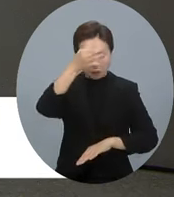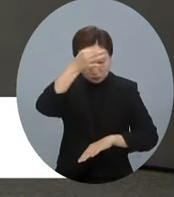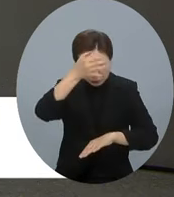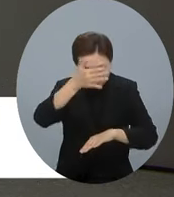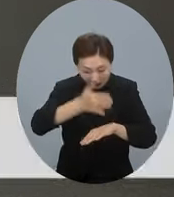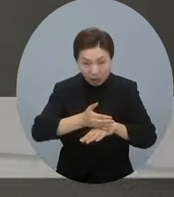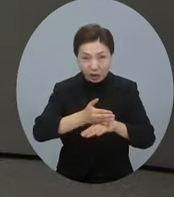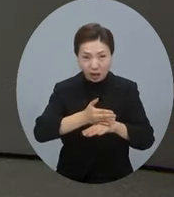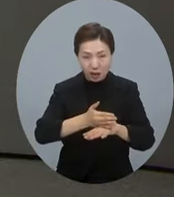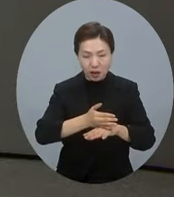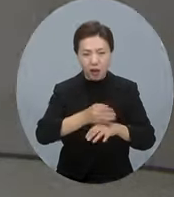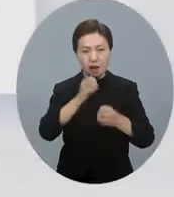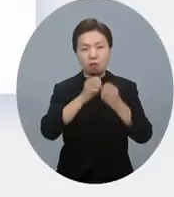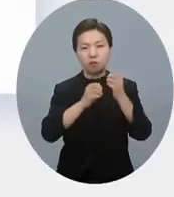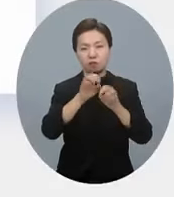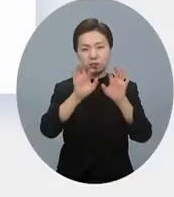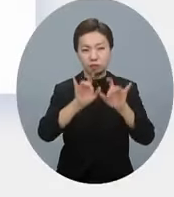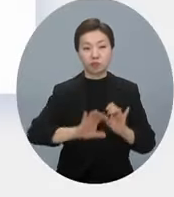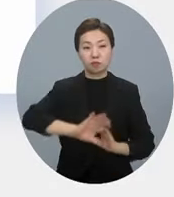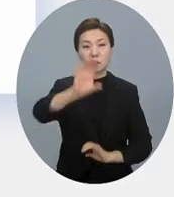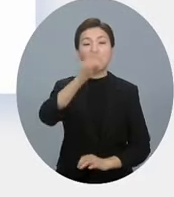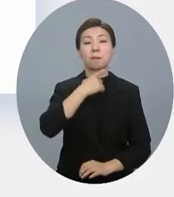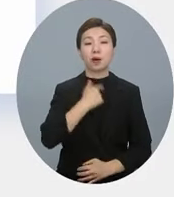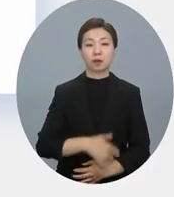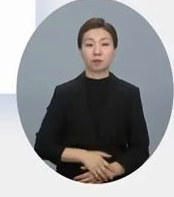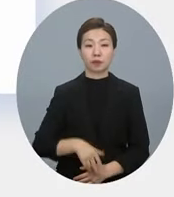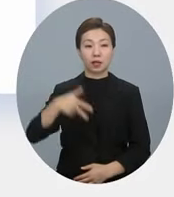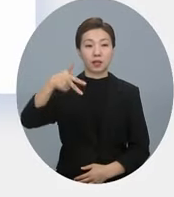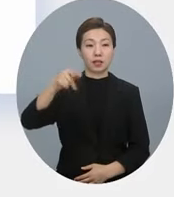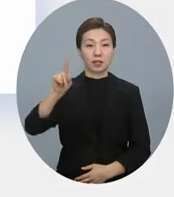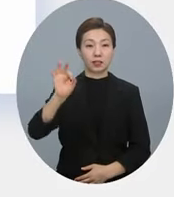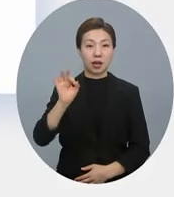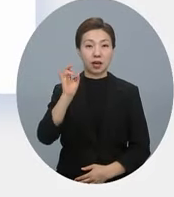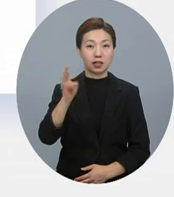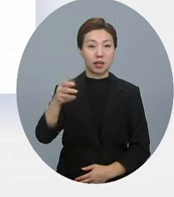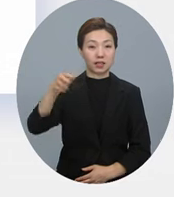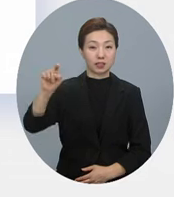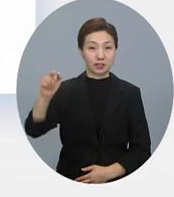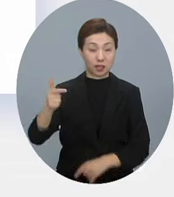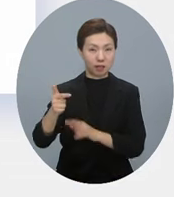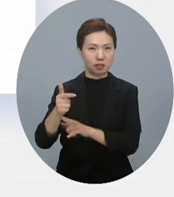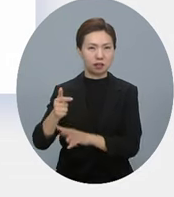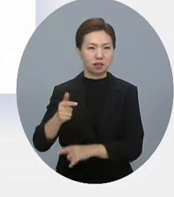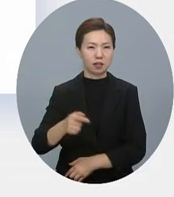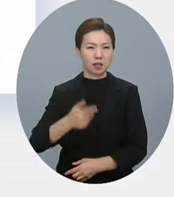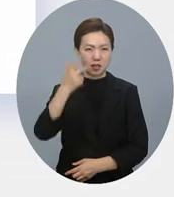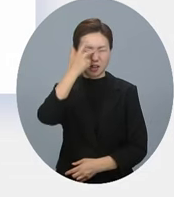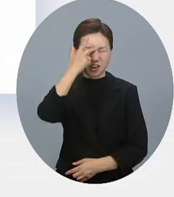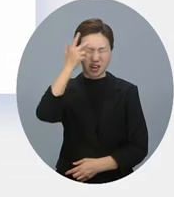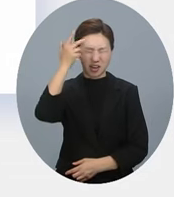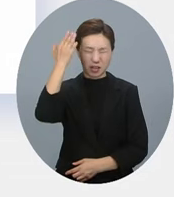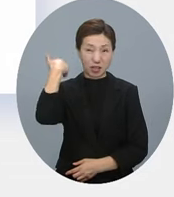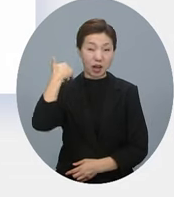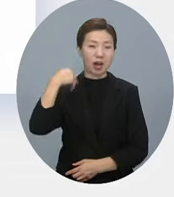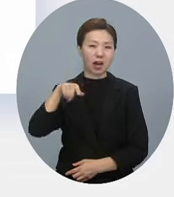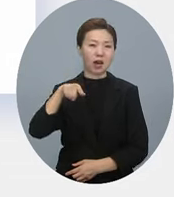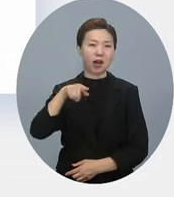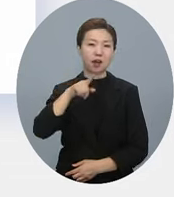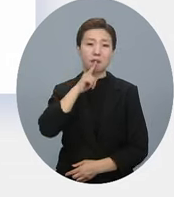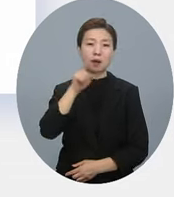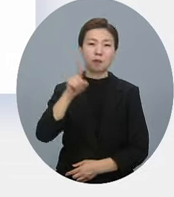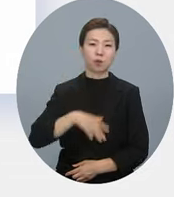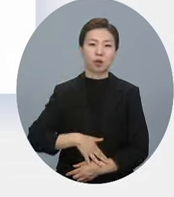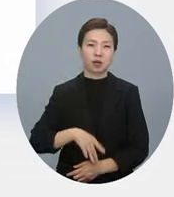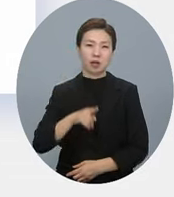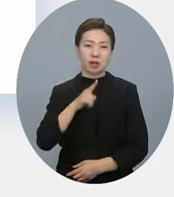그래픽 있으면 잠시 보여 주시겠습니까 장찬 철고 같은 경우에는 과거에 어떤 뭐 아무리 심한 뭐 그 어떤 잘못이